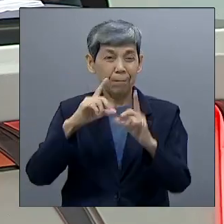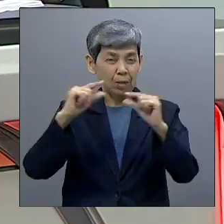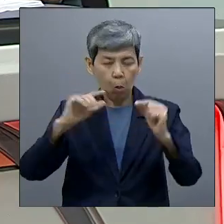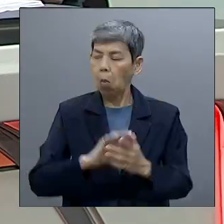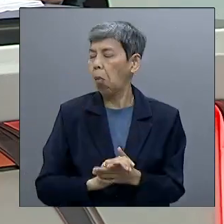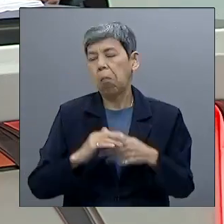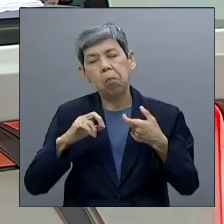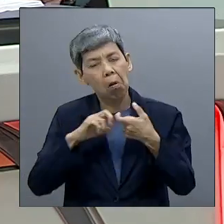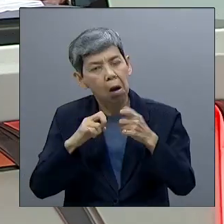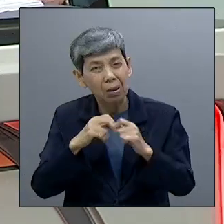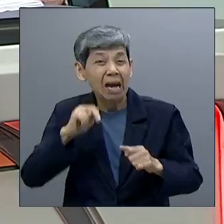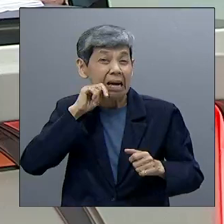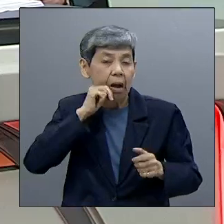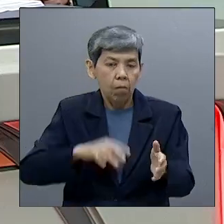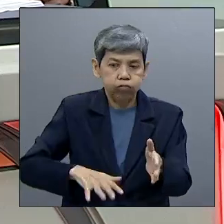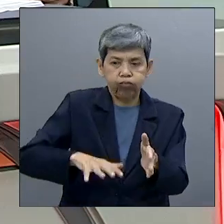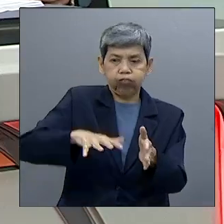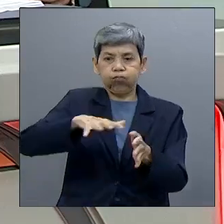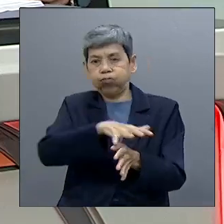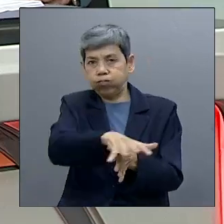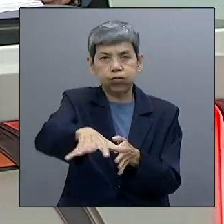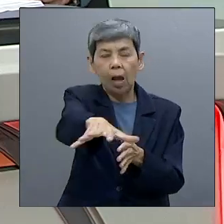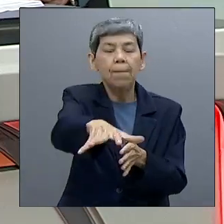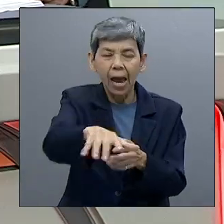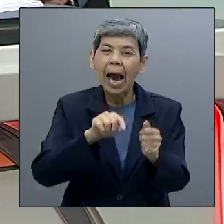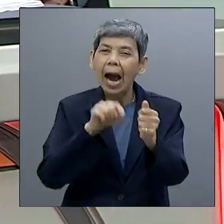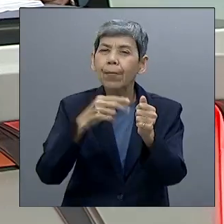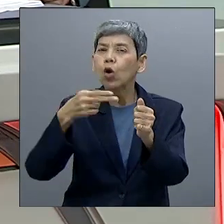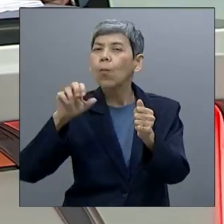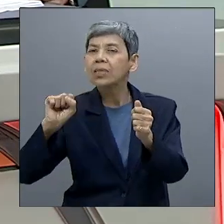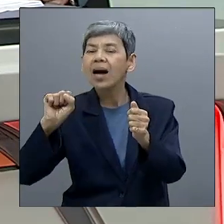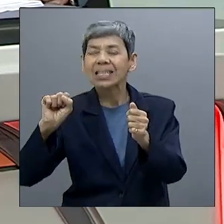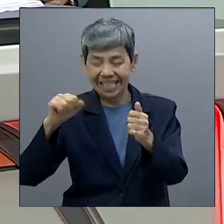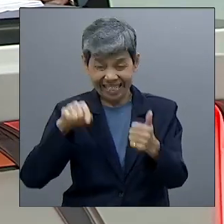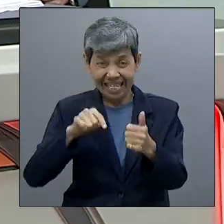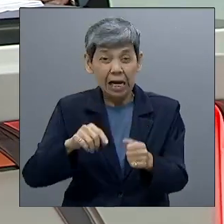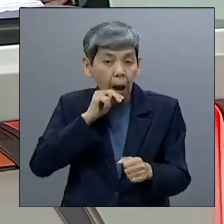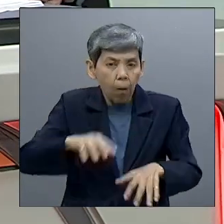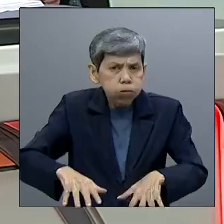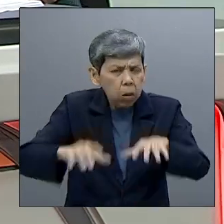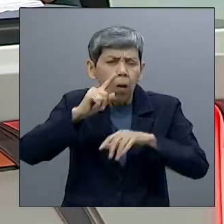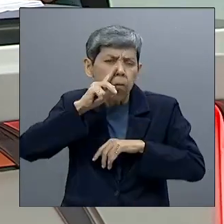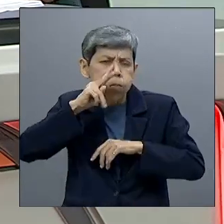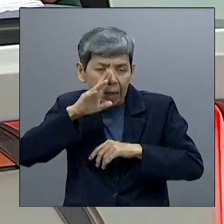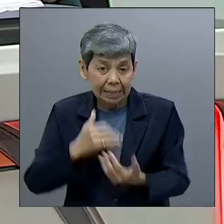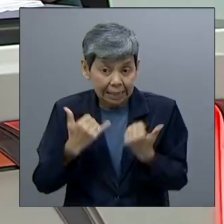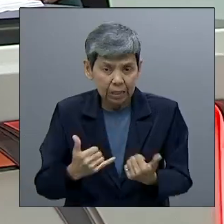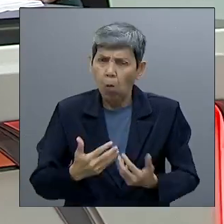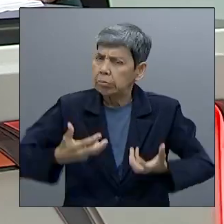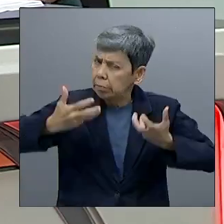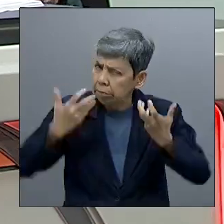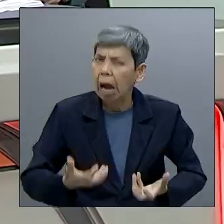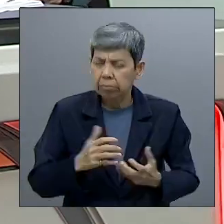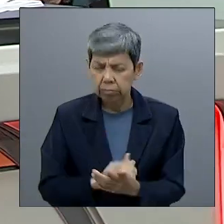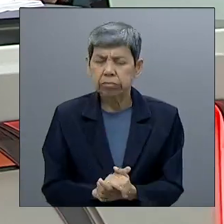ได้รับผลกระทบเนื่องจากน้ำล้นตลิ่งนะคะโดยเฉพาะที่อำเภอหล่มสักค่ะเป็นพื้นที่น้ำท่วมซ้ำซากแต่ปีนี้ถือว่ารุนแรงที่สุด